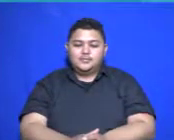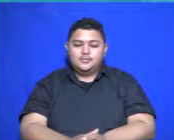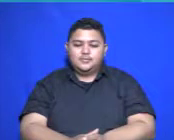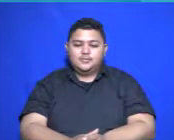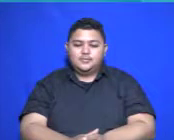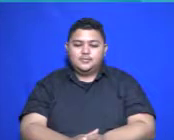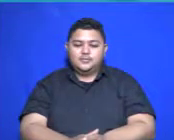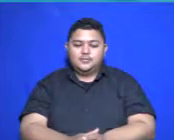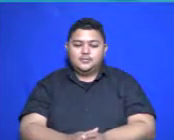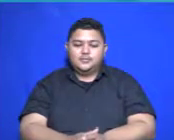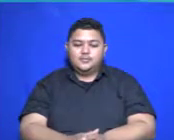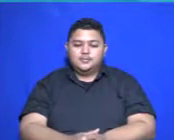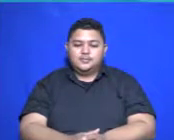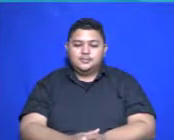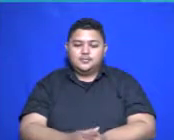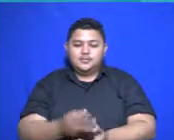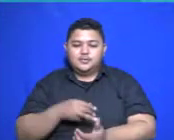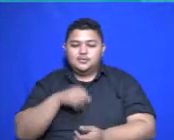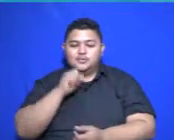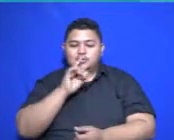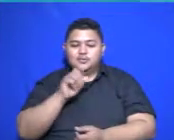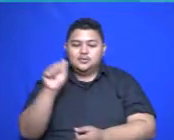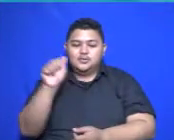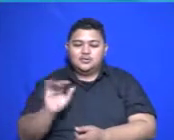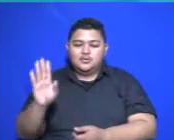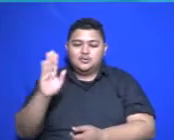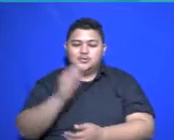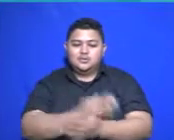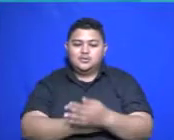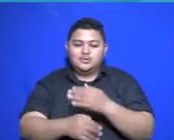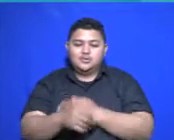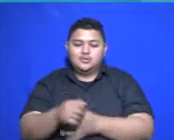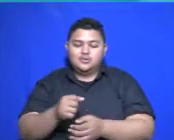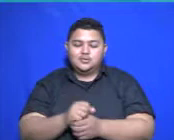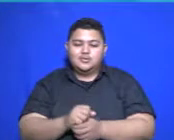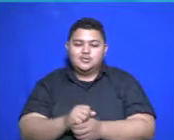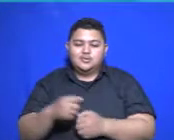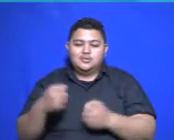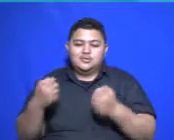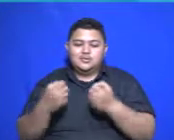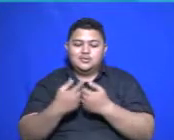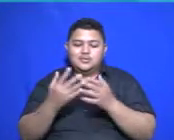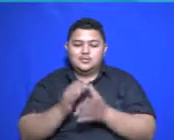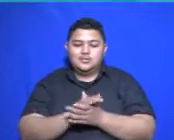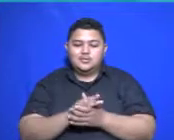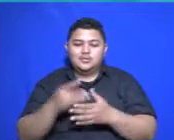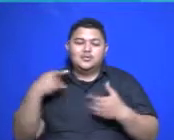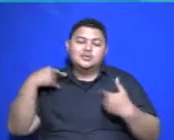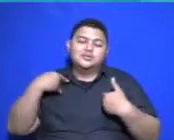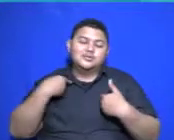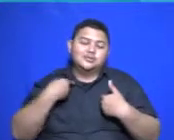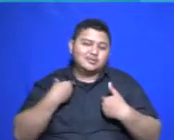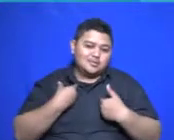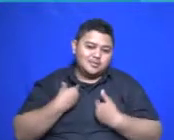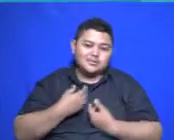Yang mungkin saya bisa sampaikan tentang Asian Para Games, capeknya masih terasa. Karena ini betul-betul pekerjaan